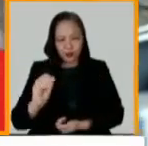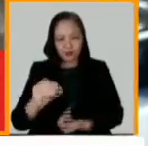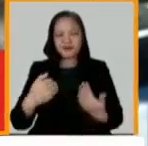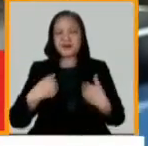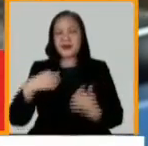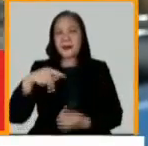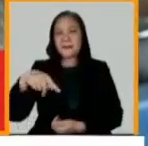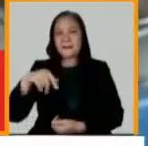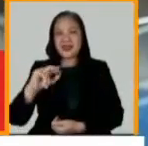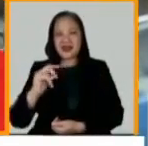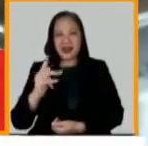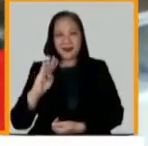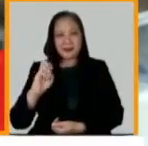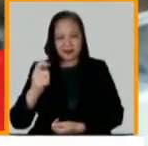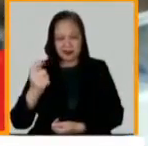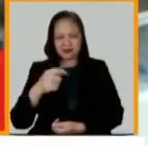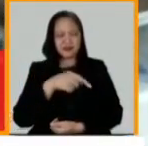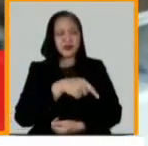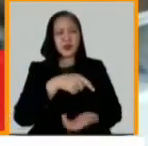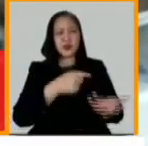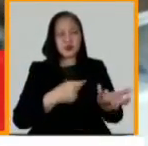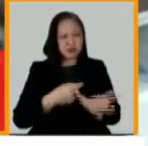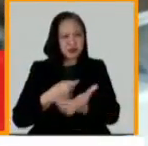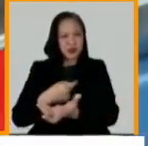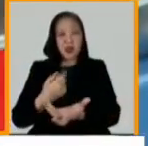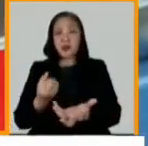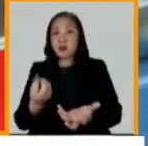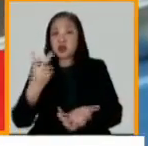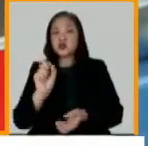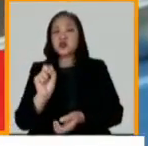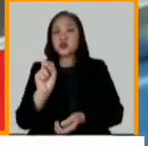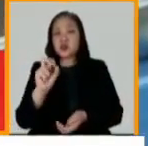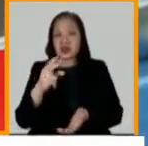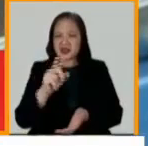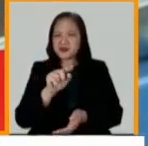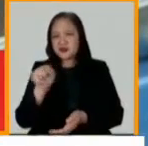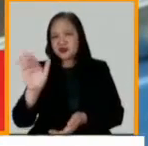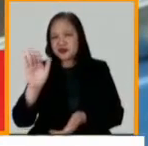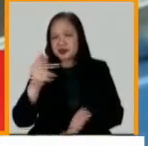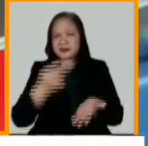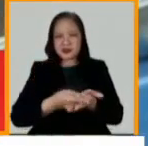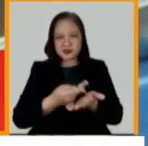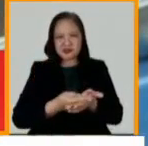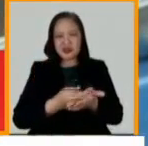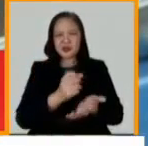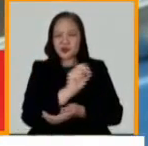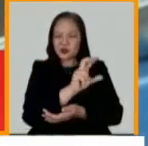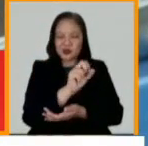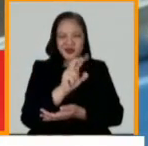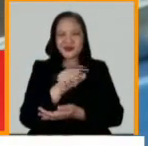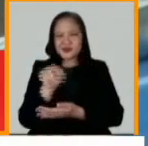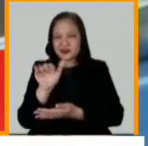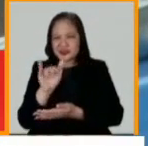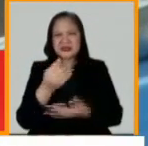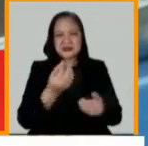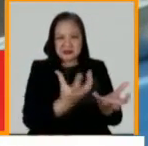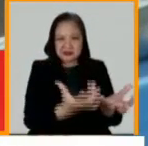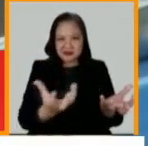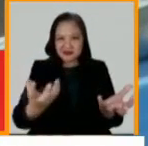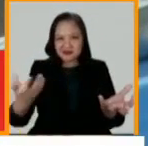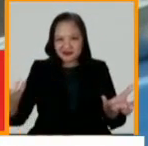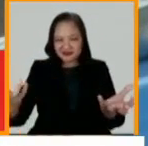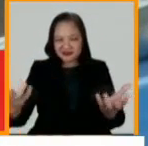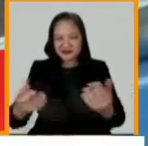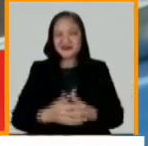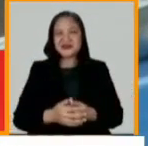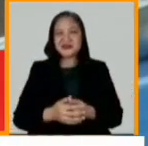ito ay nasa 12 to 15 na putahe daw yung kanilang niluluto kada araw. At kasya naman sa 3 hanggang 4 na araw yung 11